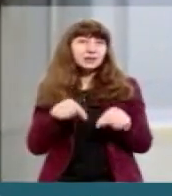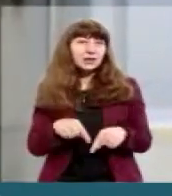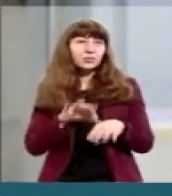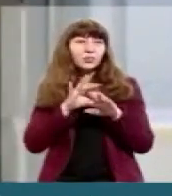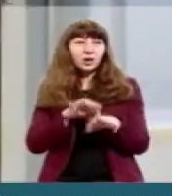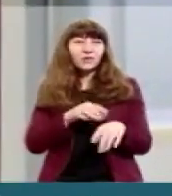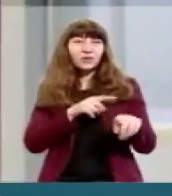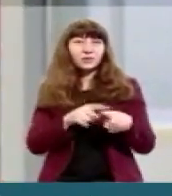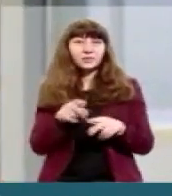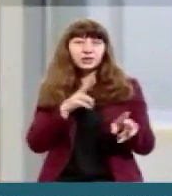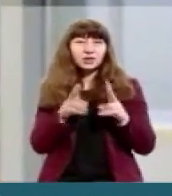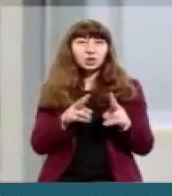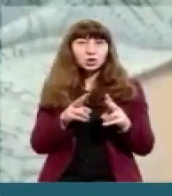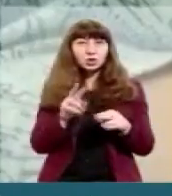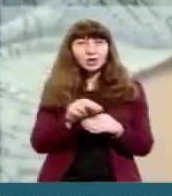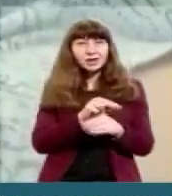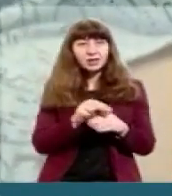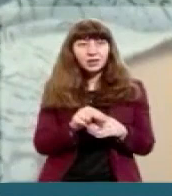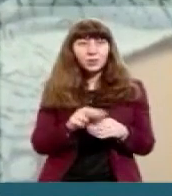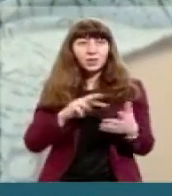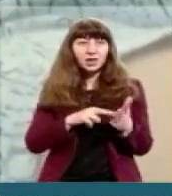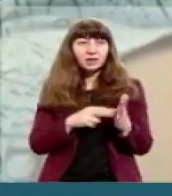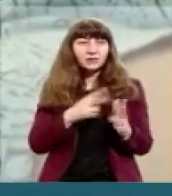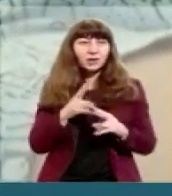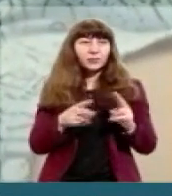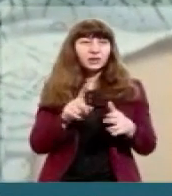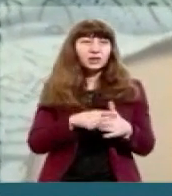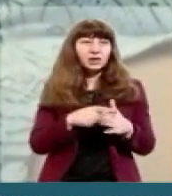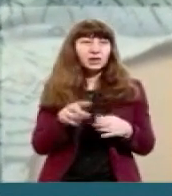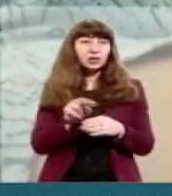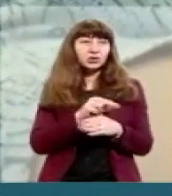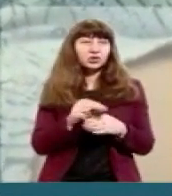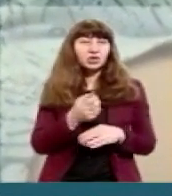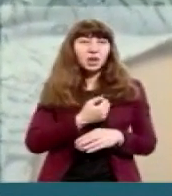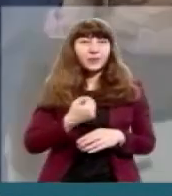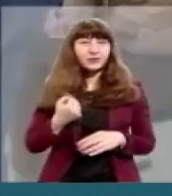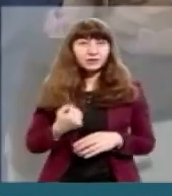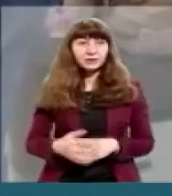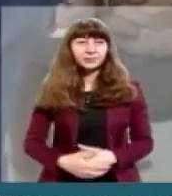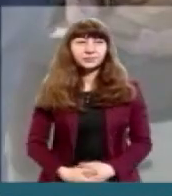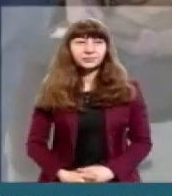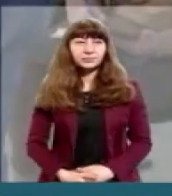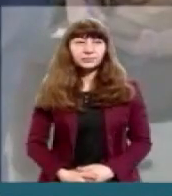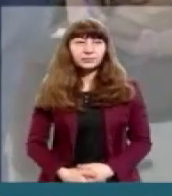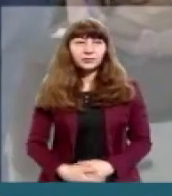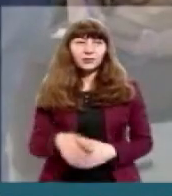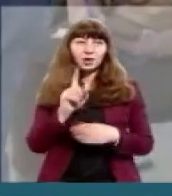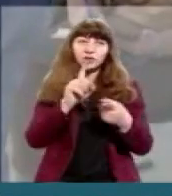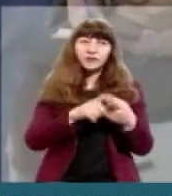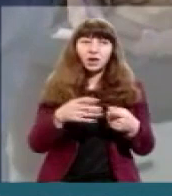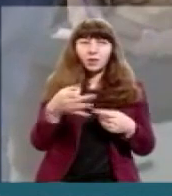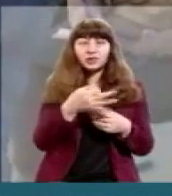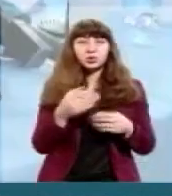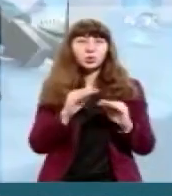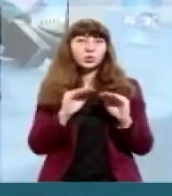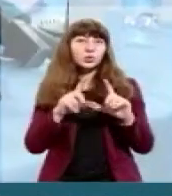проводят экстренные хирургические вмешательства, плановые операции или лечение терапевтического профиля. Что касается основного здания областной